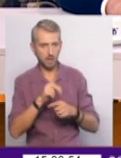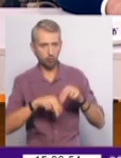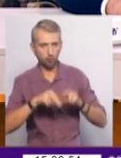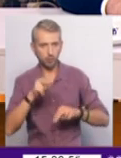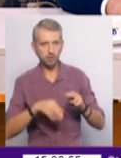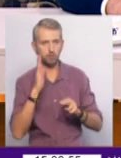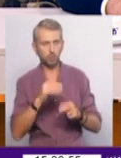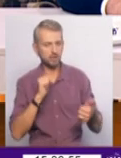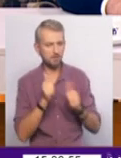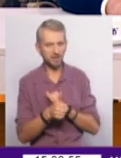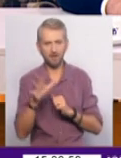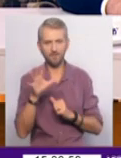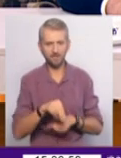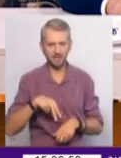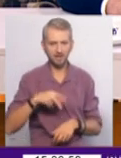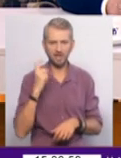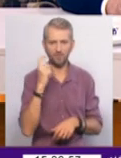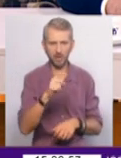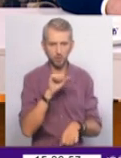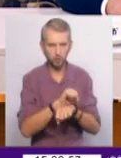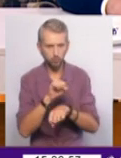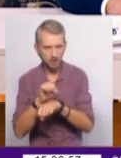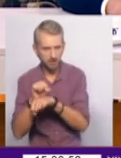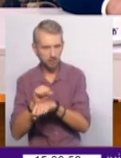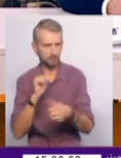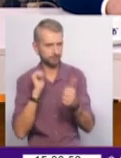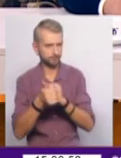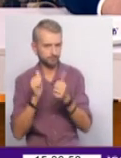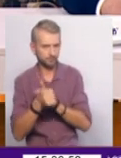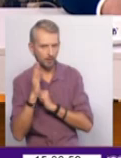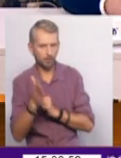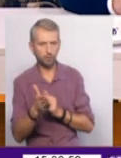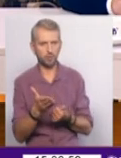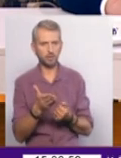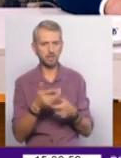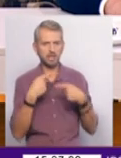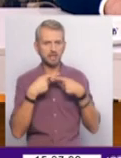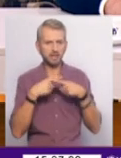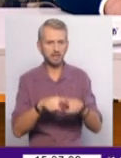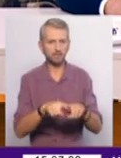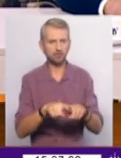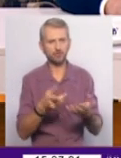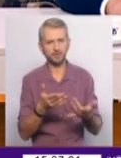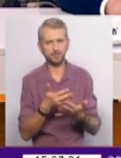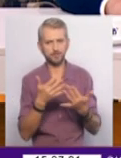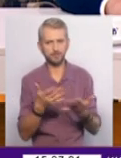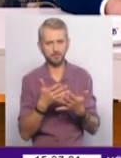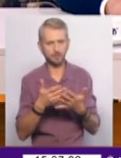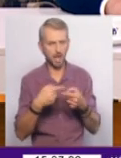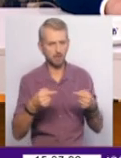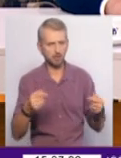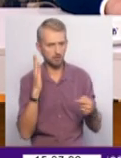будуть замінені всі трамвайні зупинки, будуть замінені там певні технічні якби